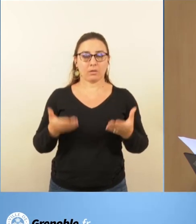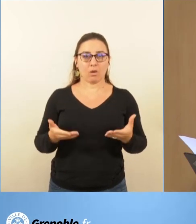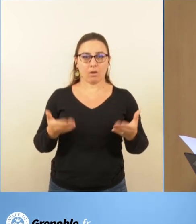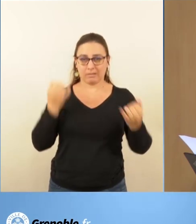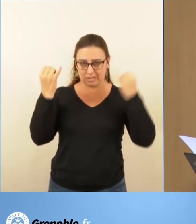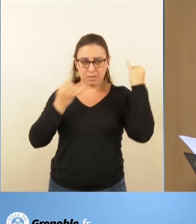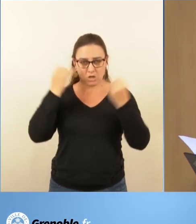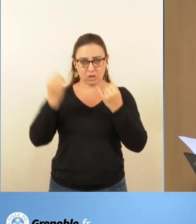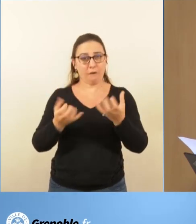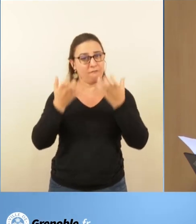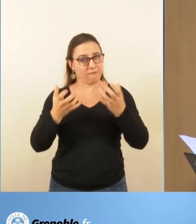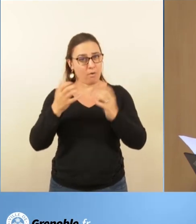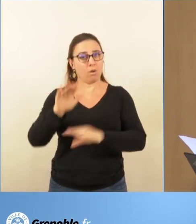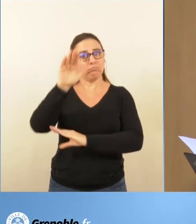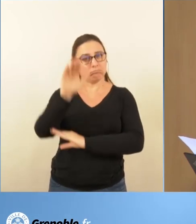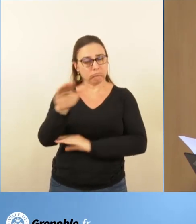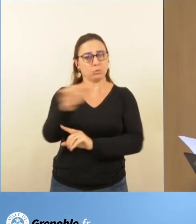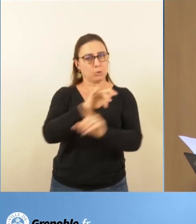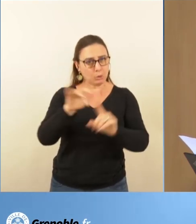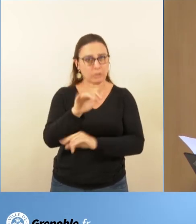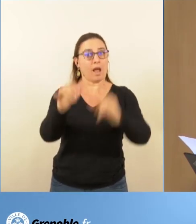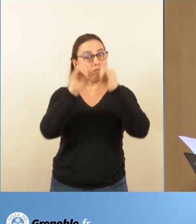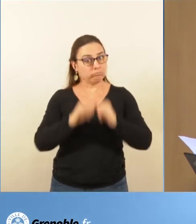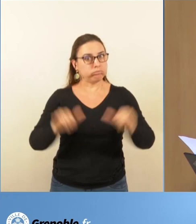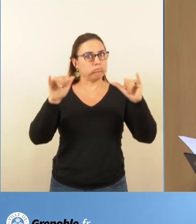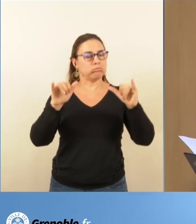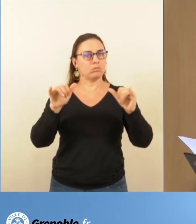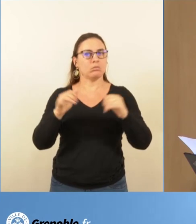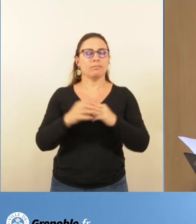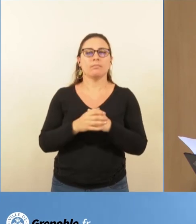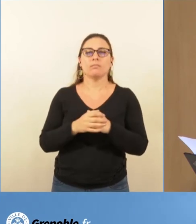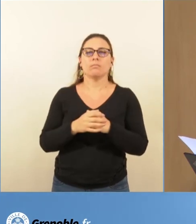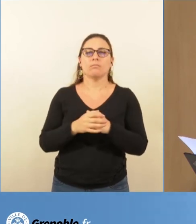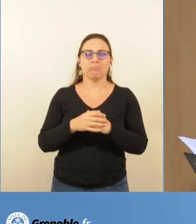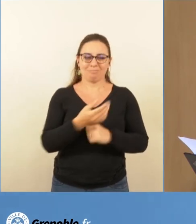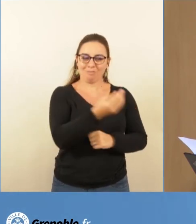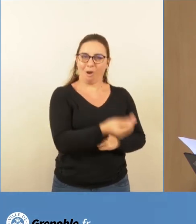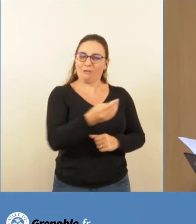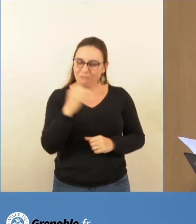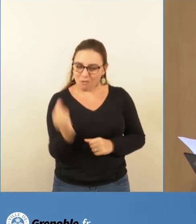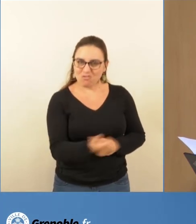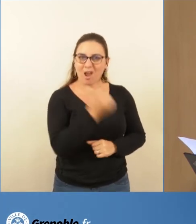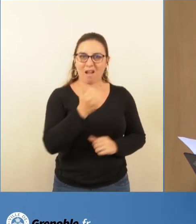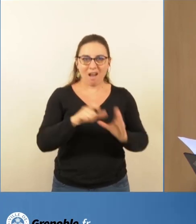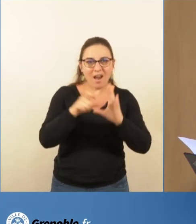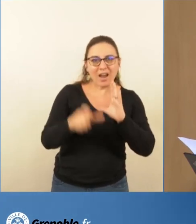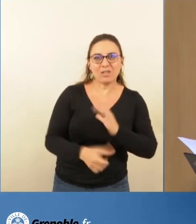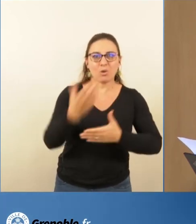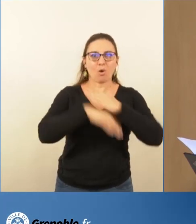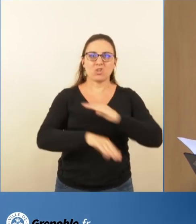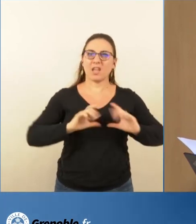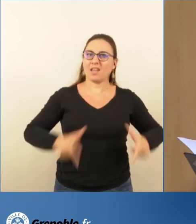donc mettre en place un bouclier social puissant permettant réellement à chaque enfant d'accéder à une restauration collective de